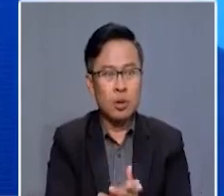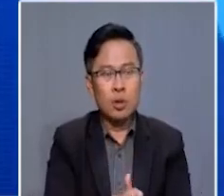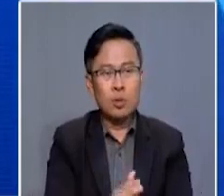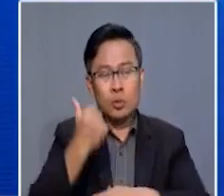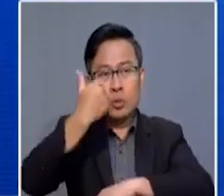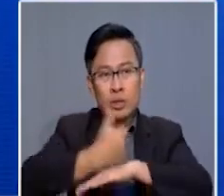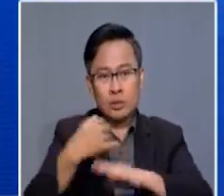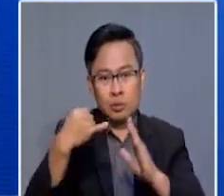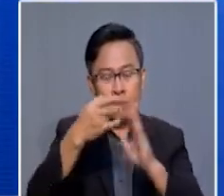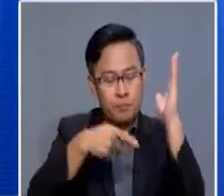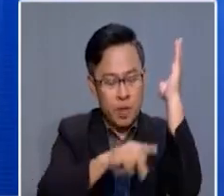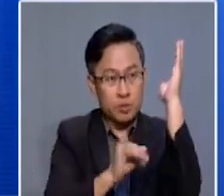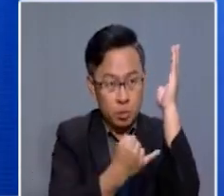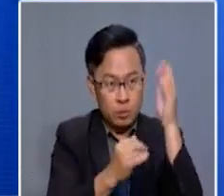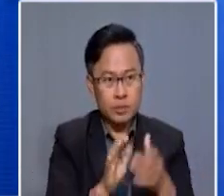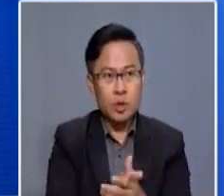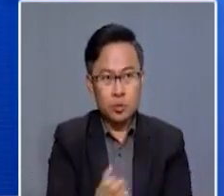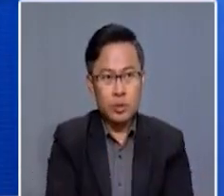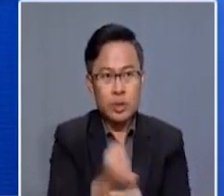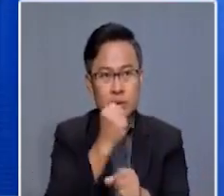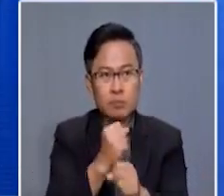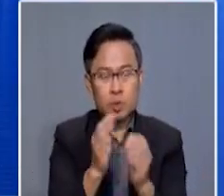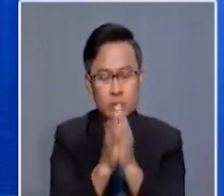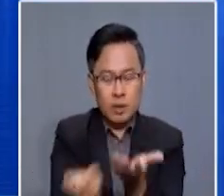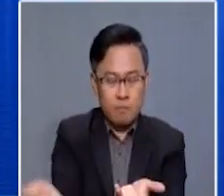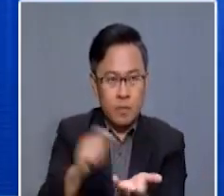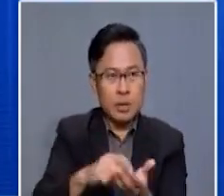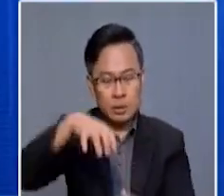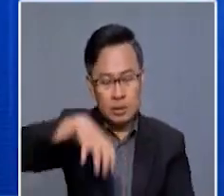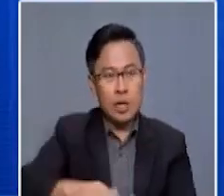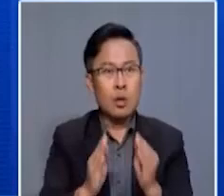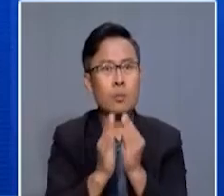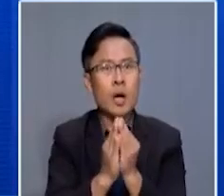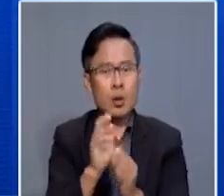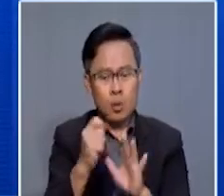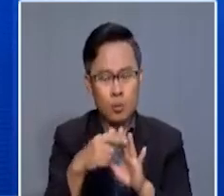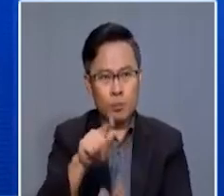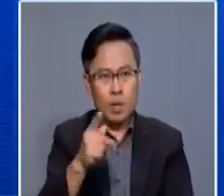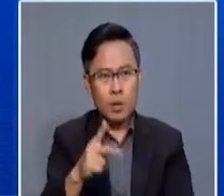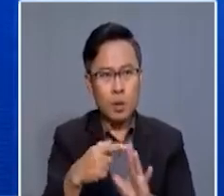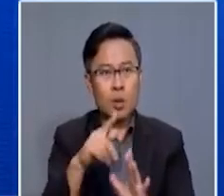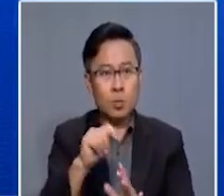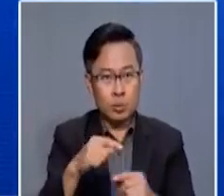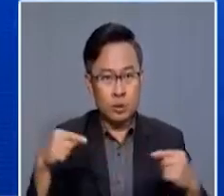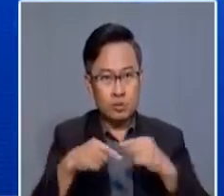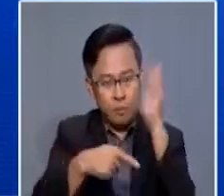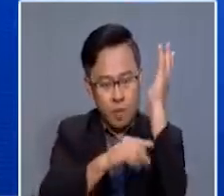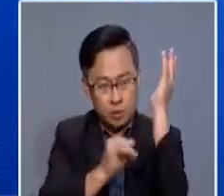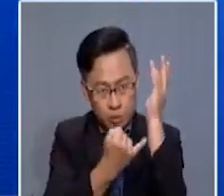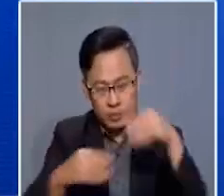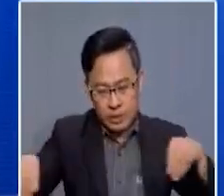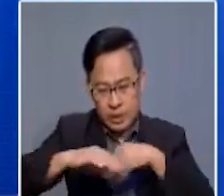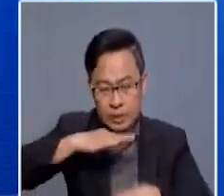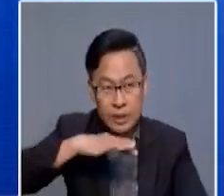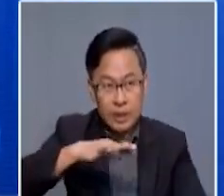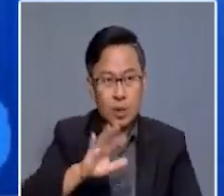คีรีขันธ์พร้อมใจกันตักบาตรร่วมกันนะคะที่บริเวณหน้าวิหารพระอุปคุตสะพานสรานวิถีริมชายทะเ